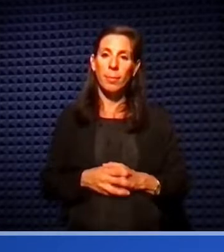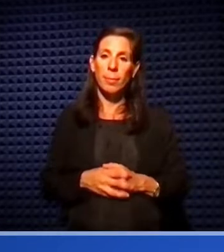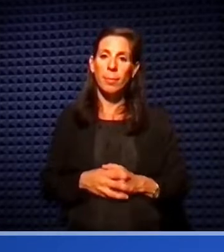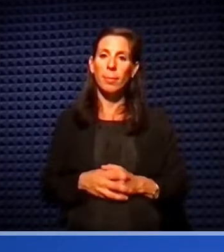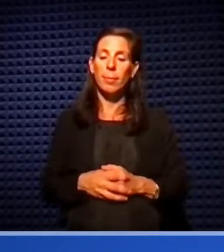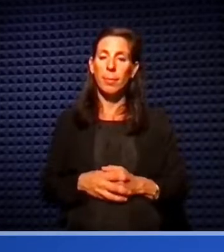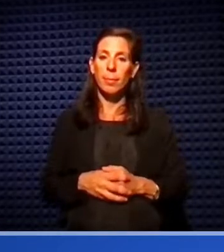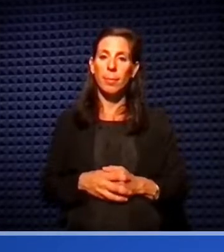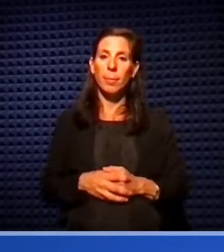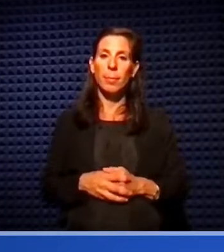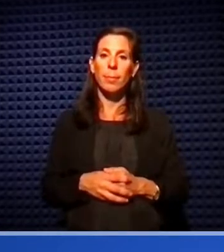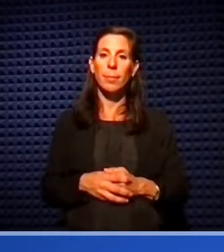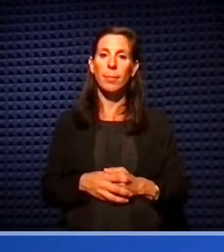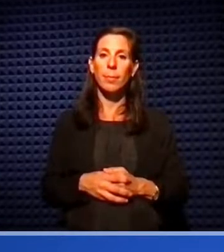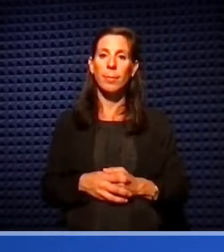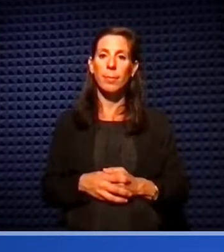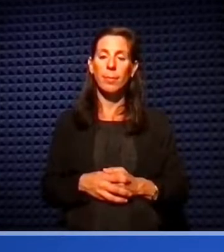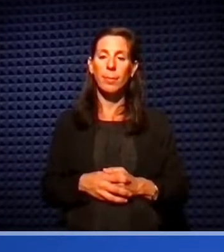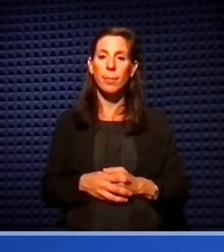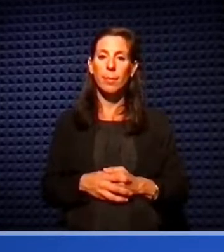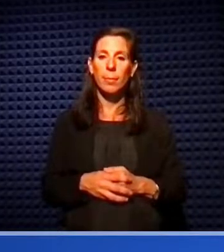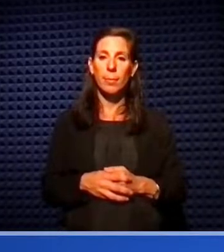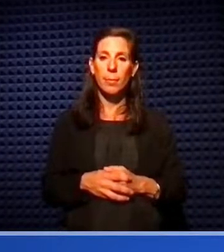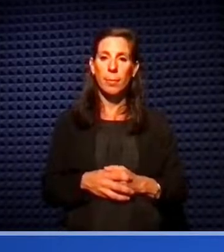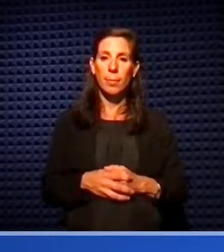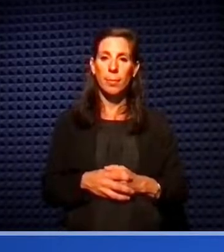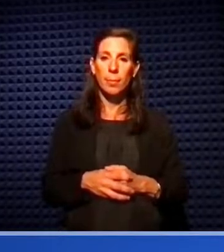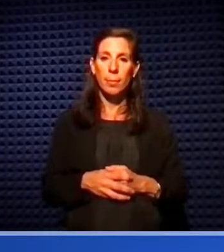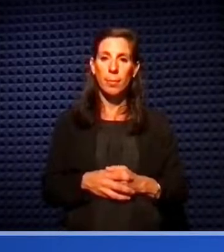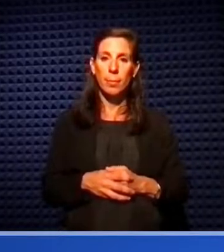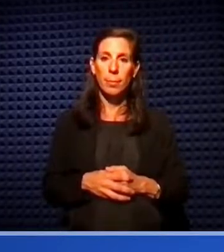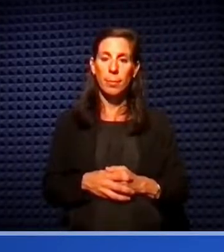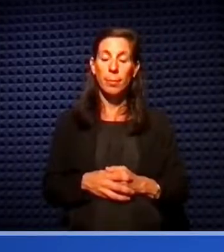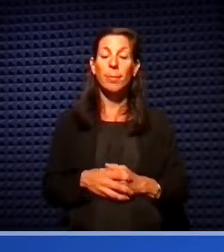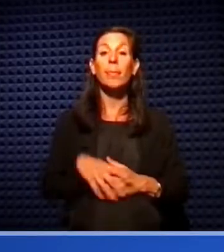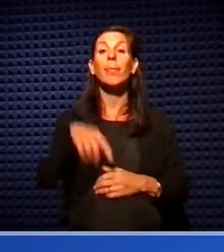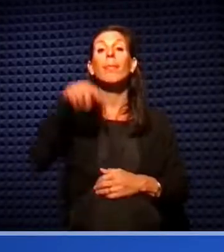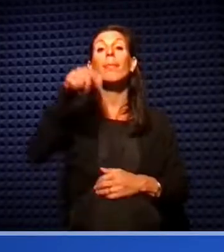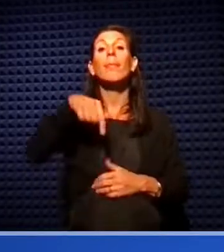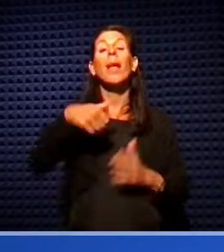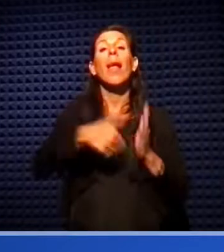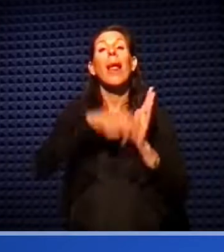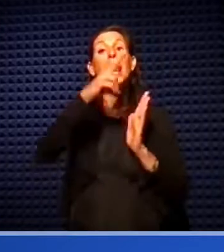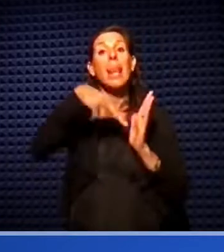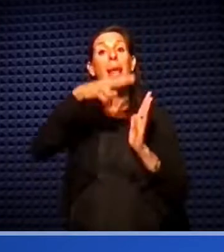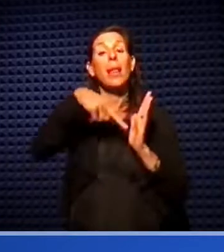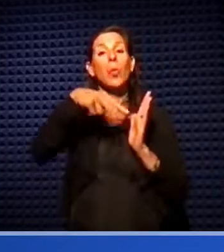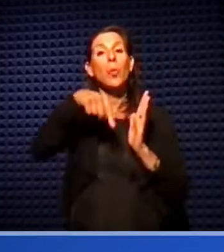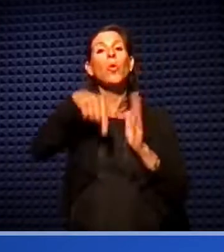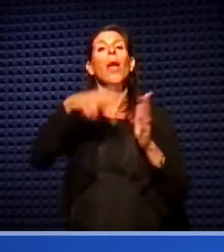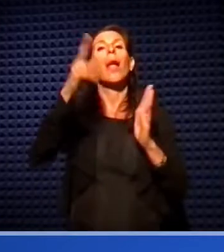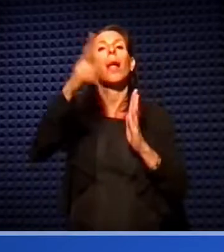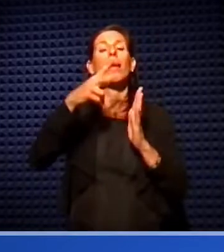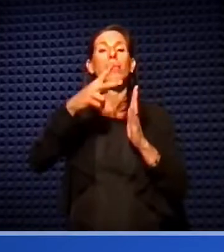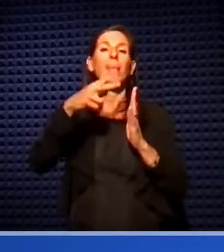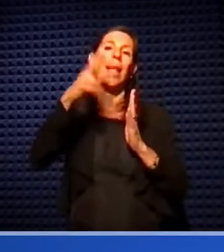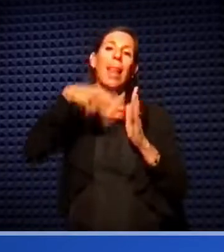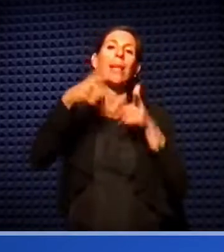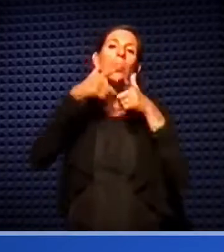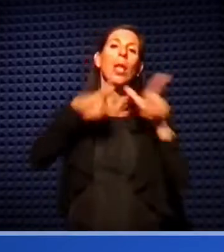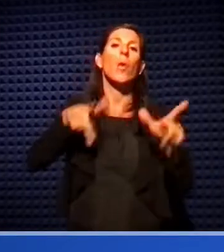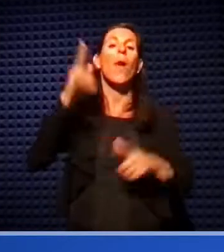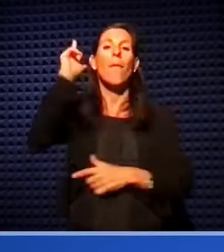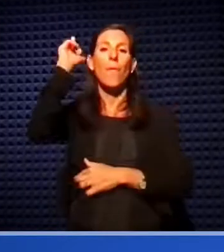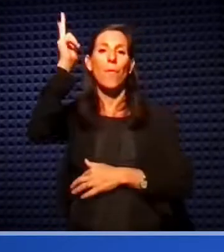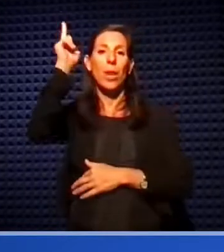nafsab Galatia, mi'raf saleste, bihigdu bi'imnet. Antim dunzuza sab Galatia, mani tiza'azamakum.